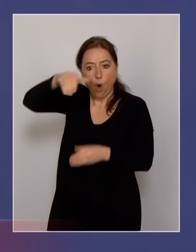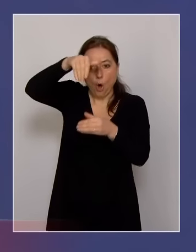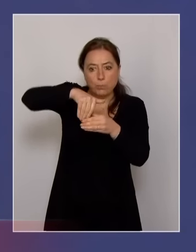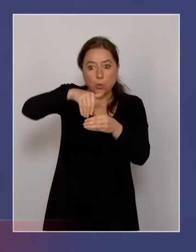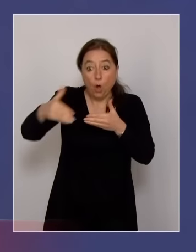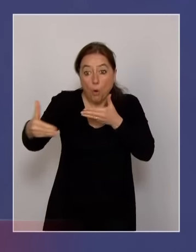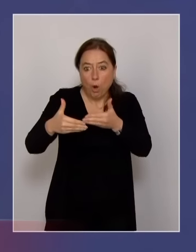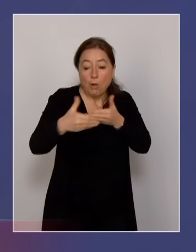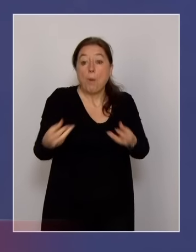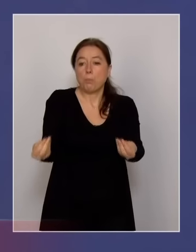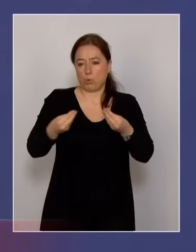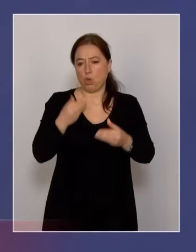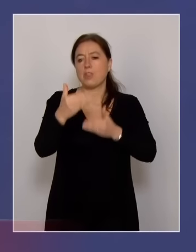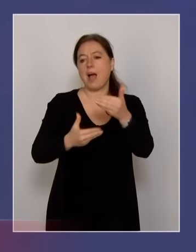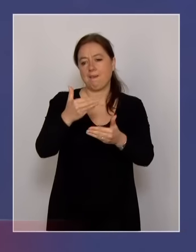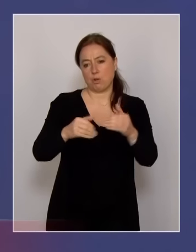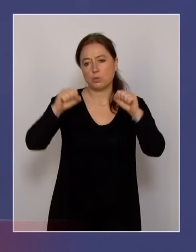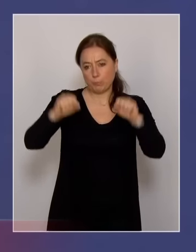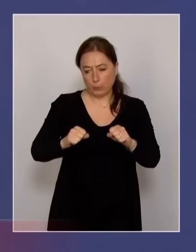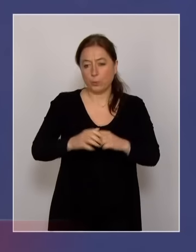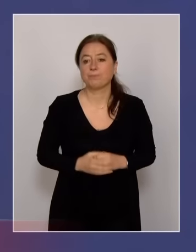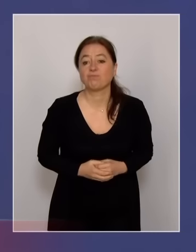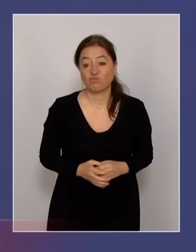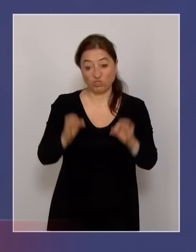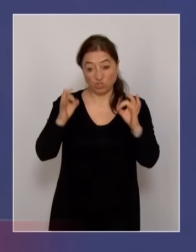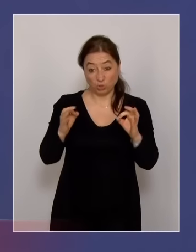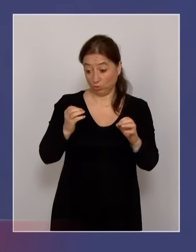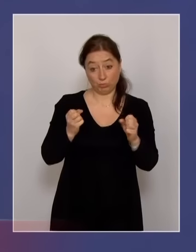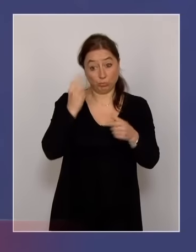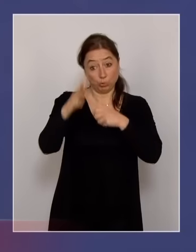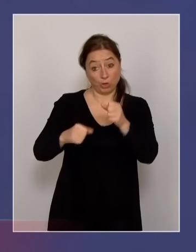Et donc, oui, nous avons, ces dernières années, beaucoup fait.